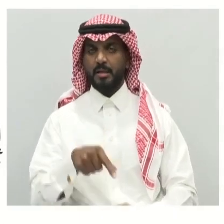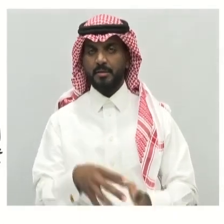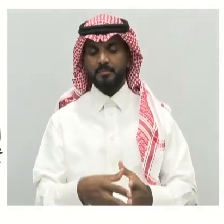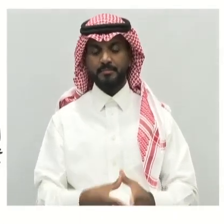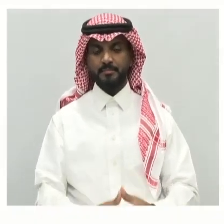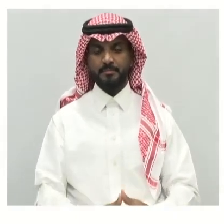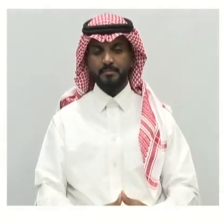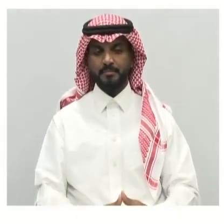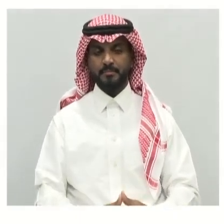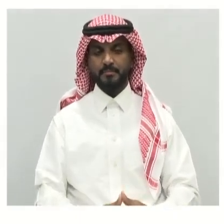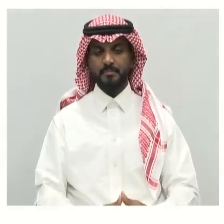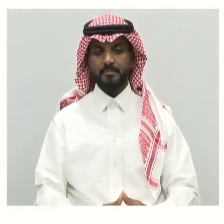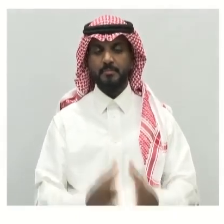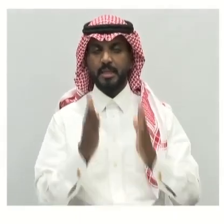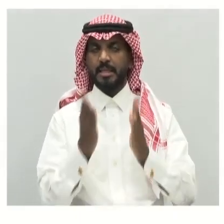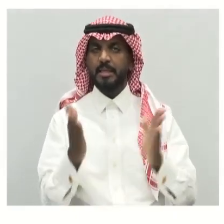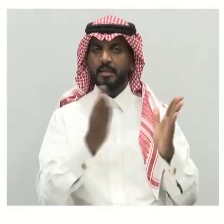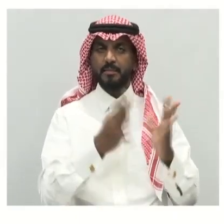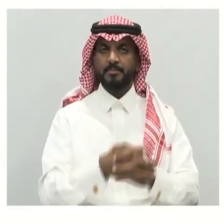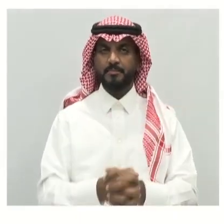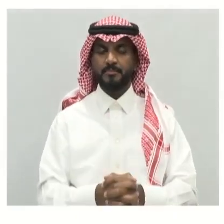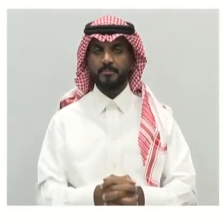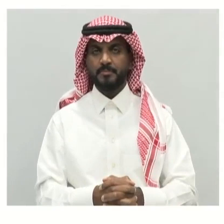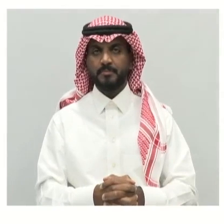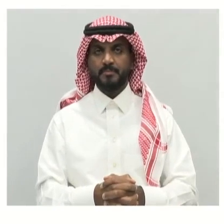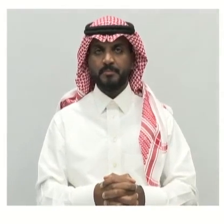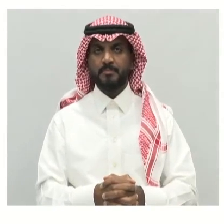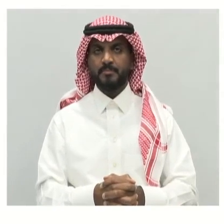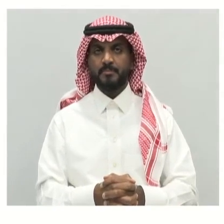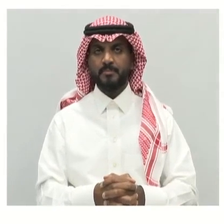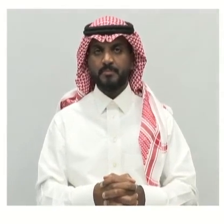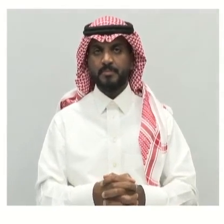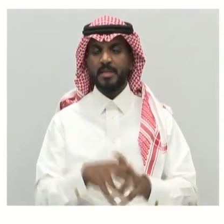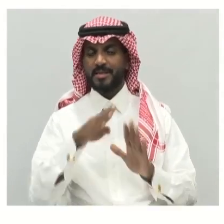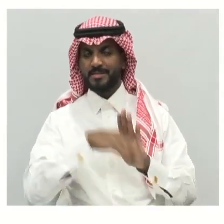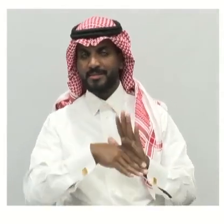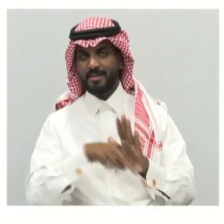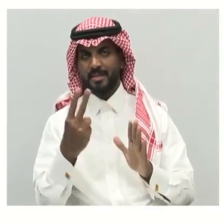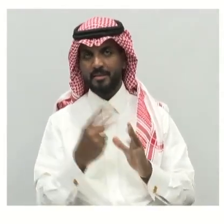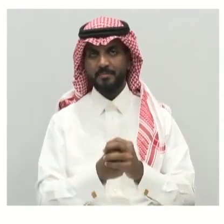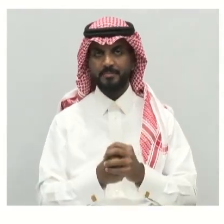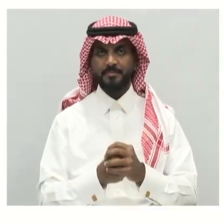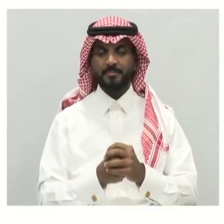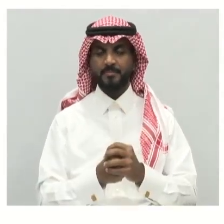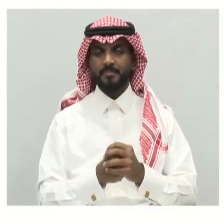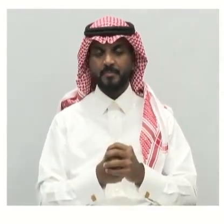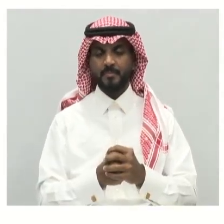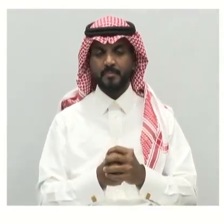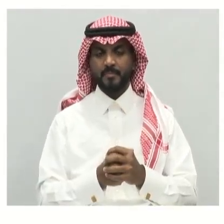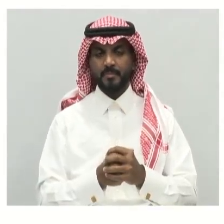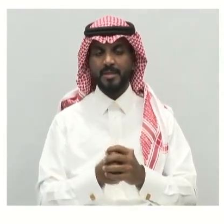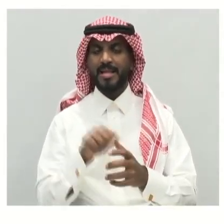ما رايكم ان ننتقل سويا الى نص اخر وهو النص